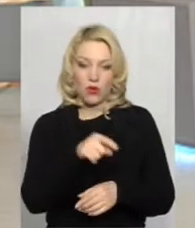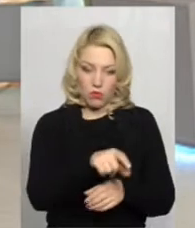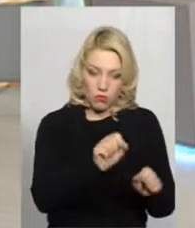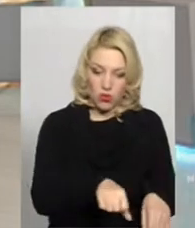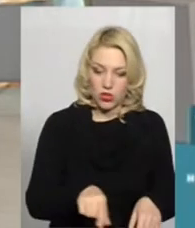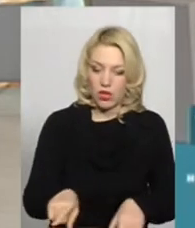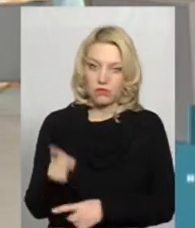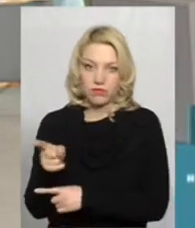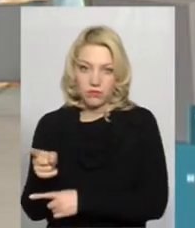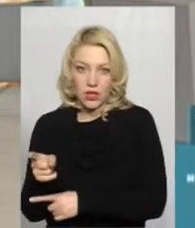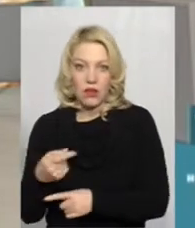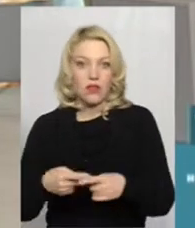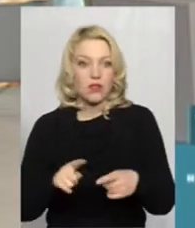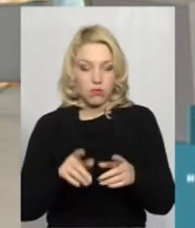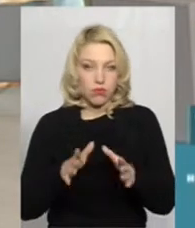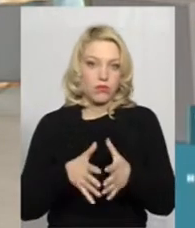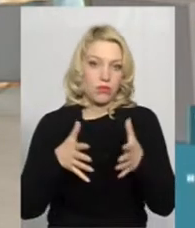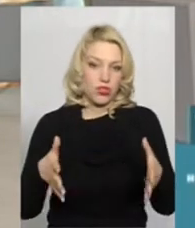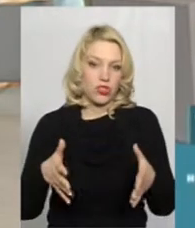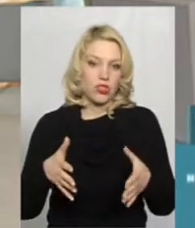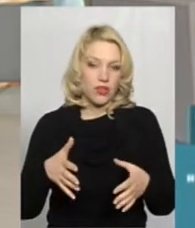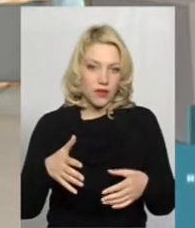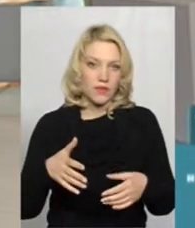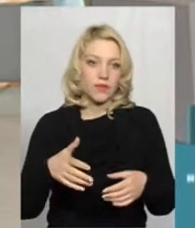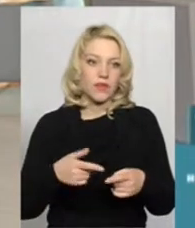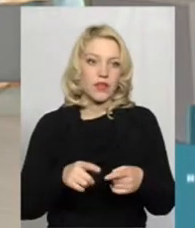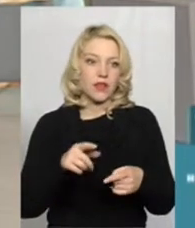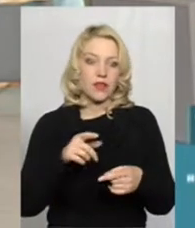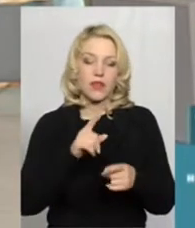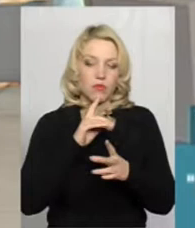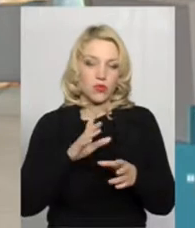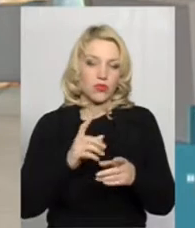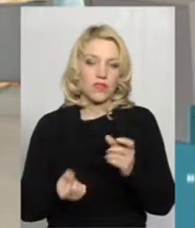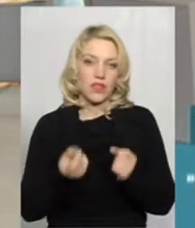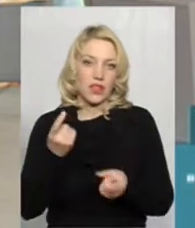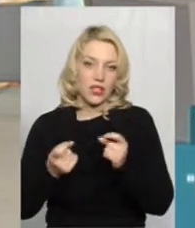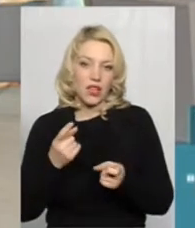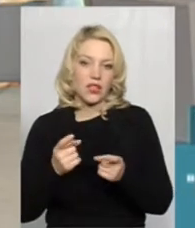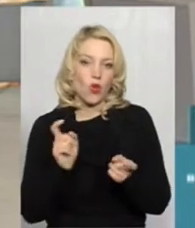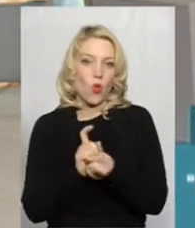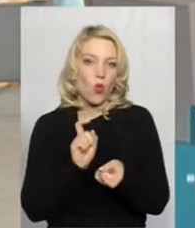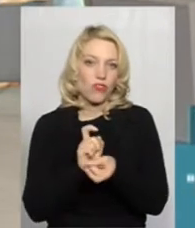то звичайно, що буде більше толку і не буде виникати у таких конфліктних ситуацій. Або